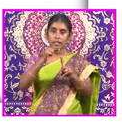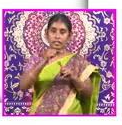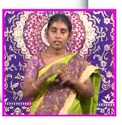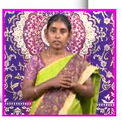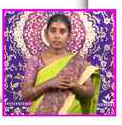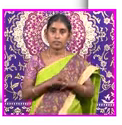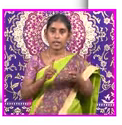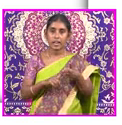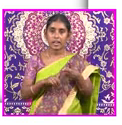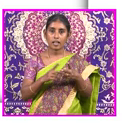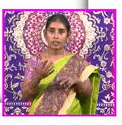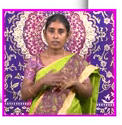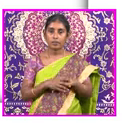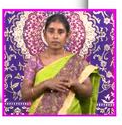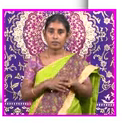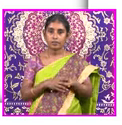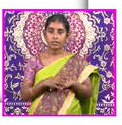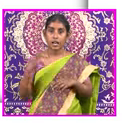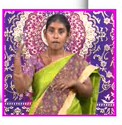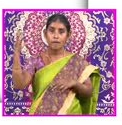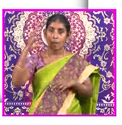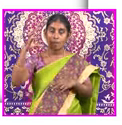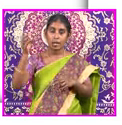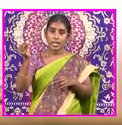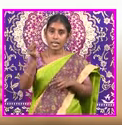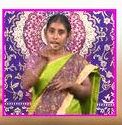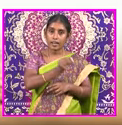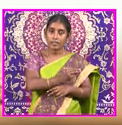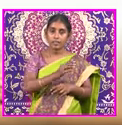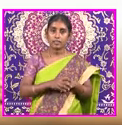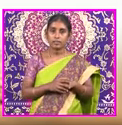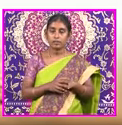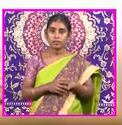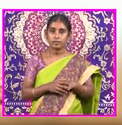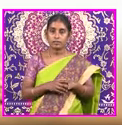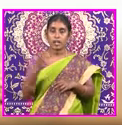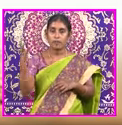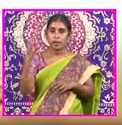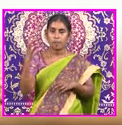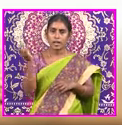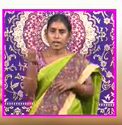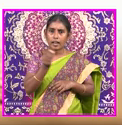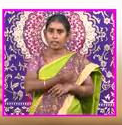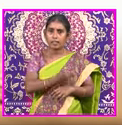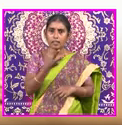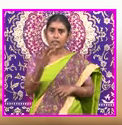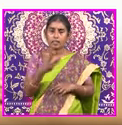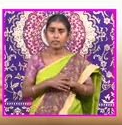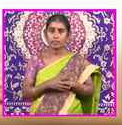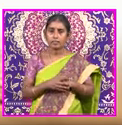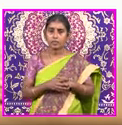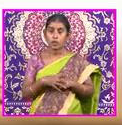கண்டக்ஷன் என்பது சூரியனிலிருந்து கிடைக்கக்கூடிய ஒளியை, வெப்பத்தை பூமியின் மேற்பகுதி பெற்று